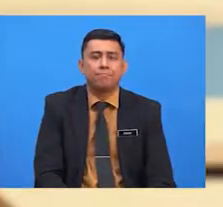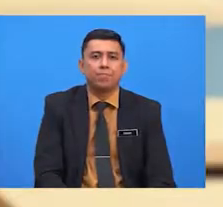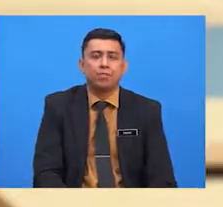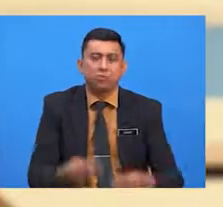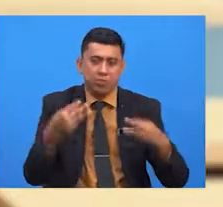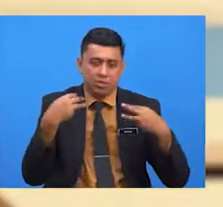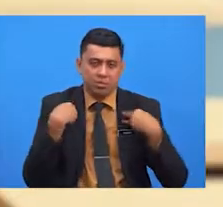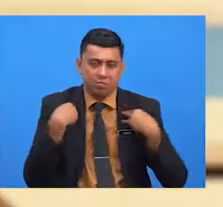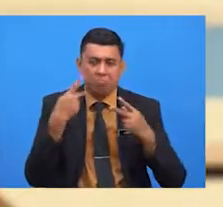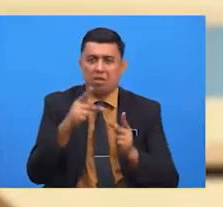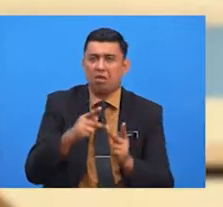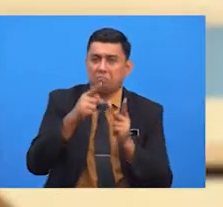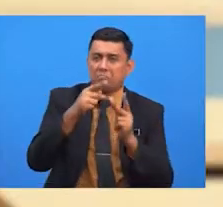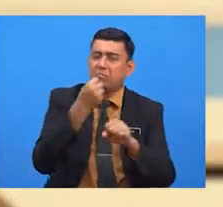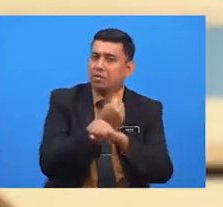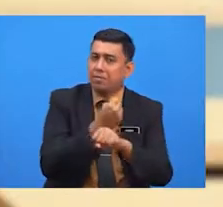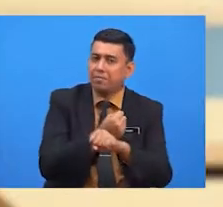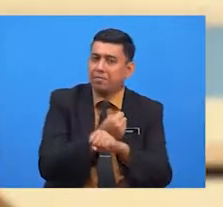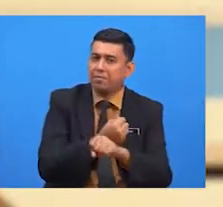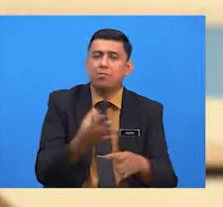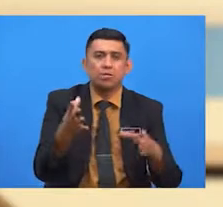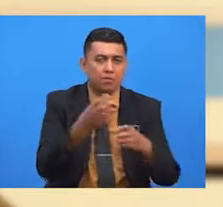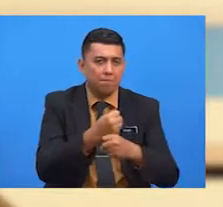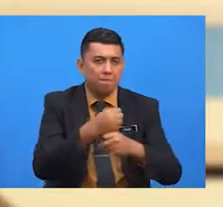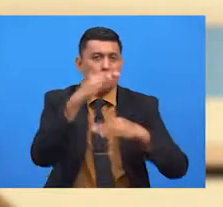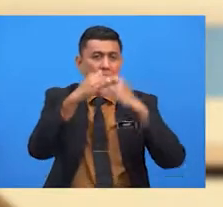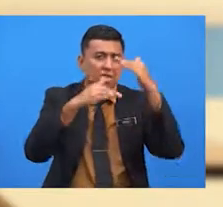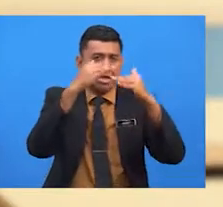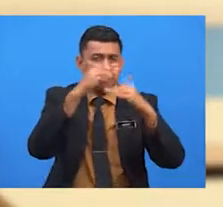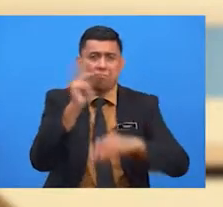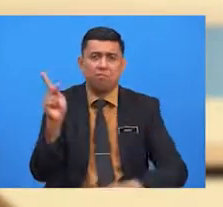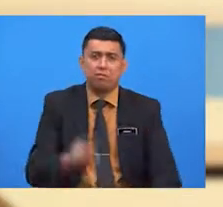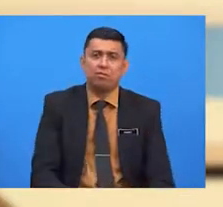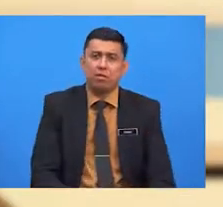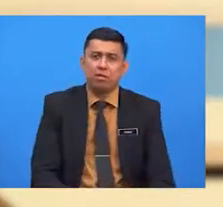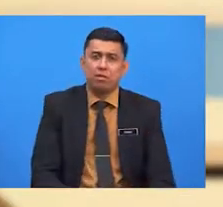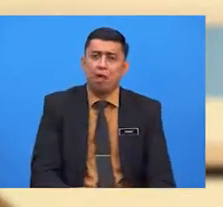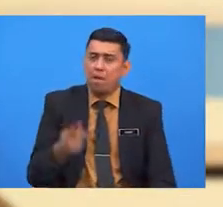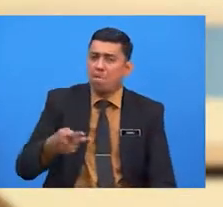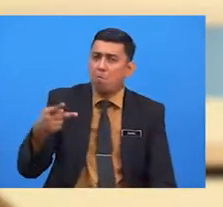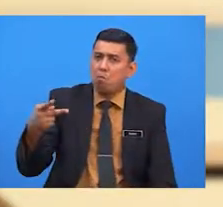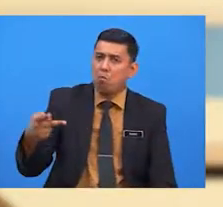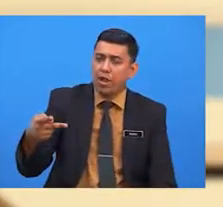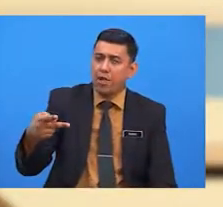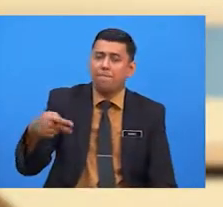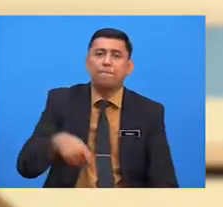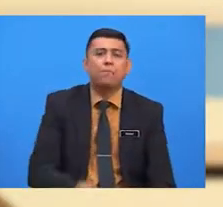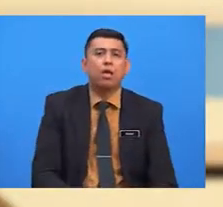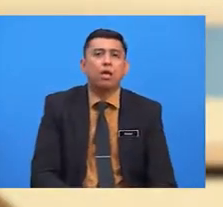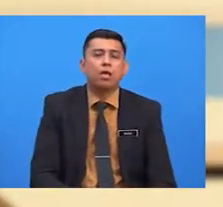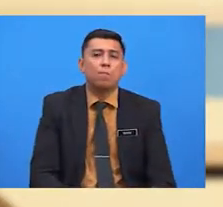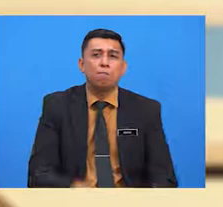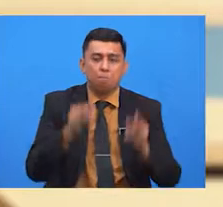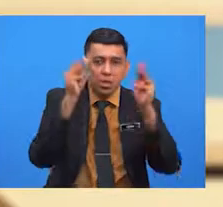Kewujudan pengkhususan kerja dapat meningkatkan produktiviti manusia